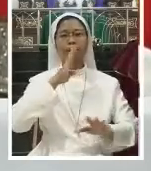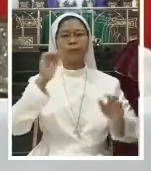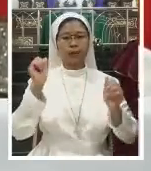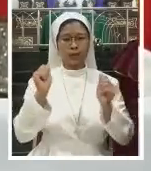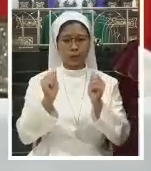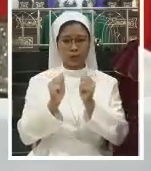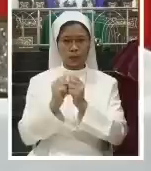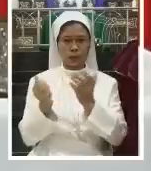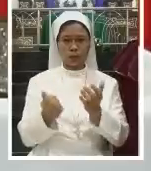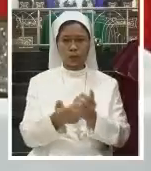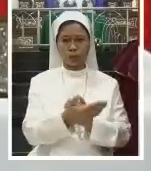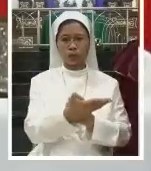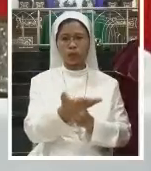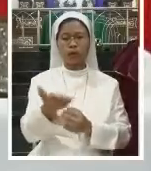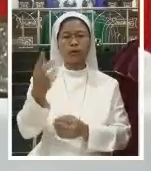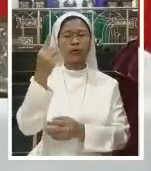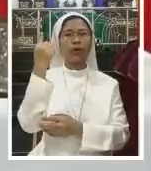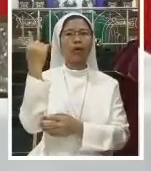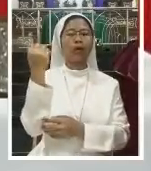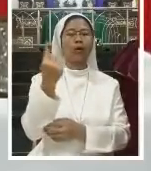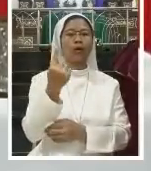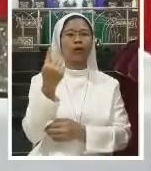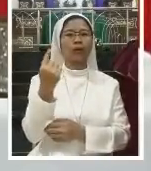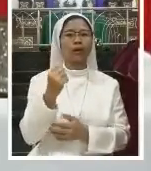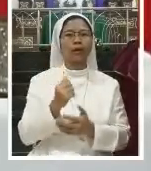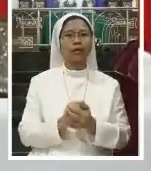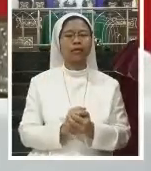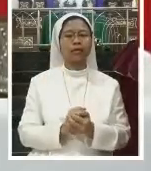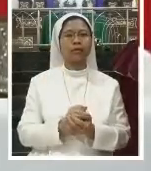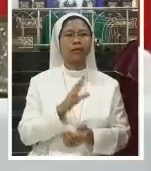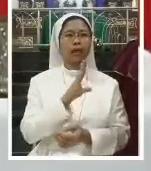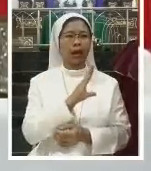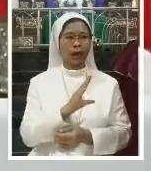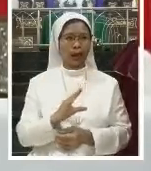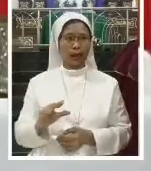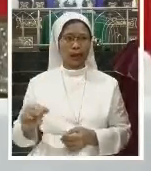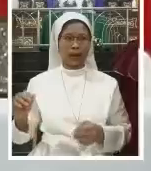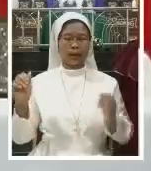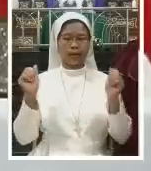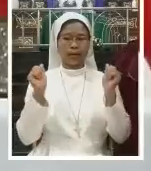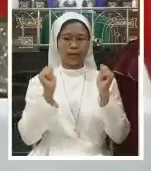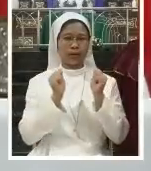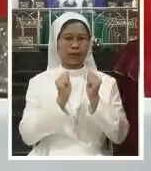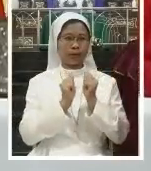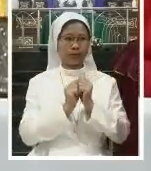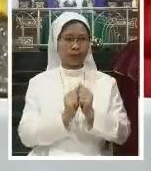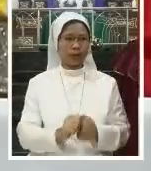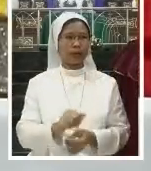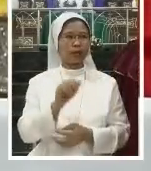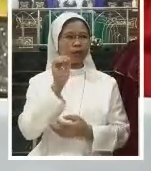kagurangnan, danay na mapasa indo.